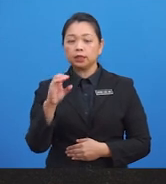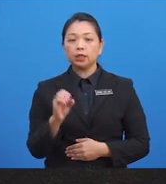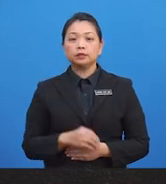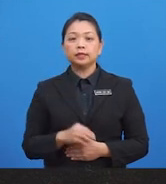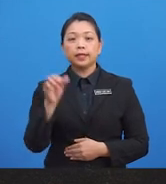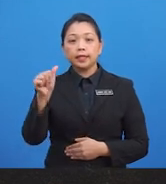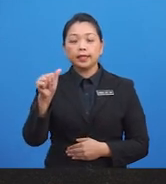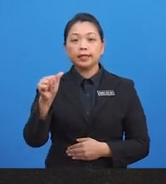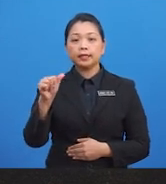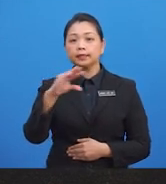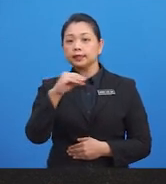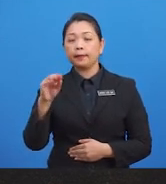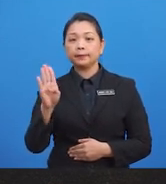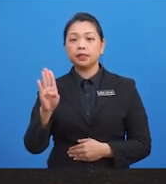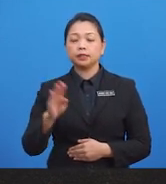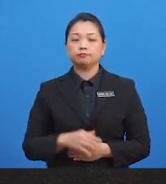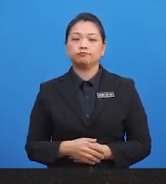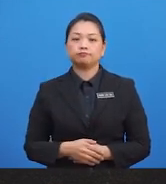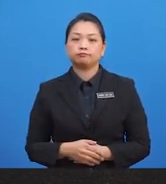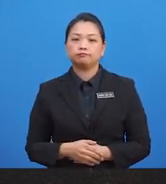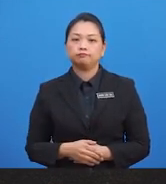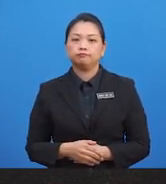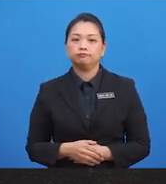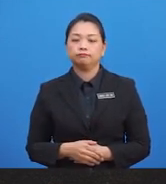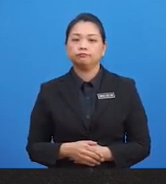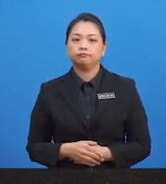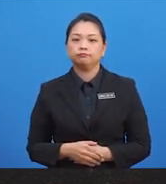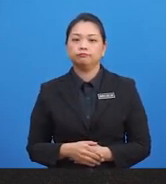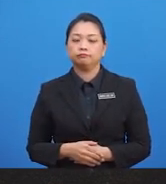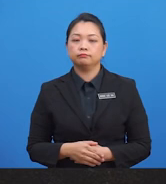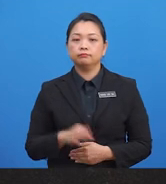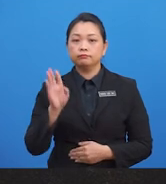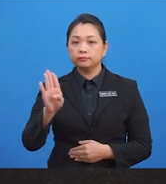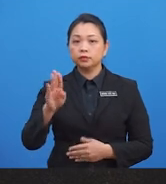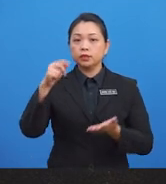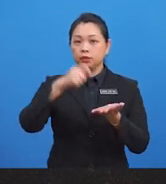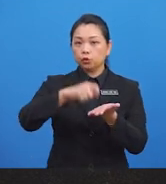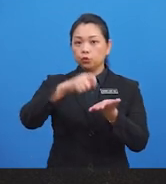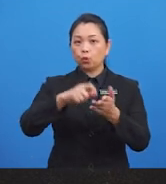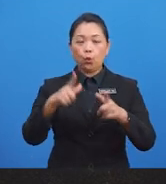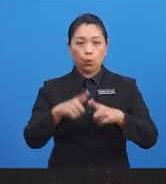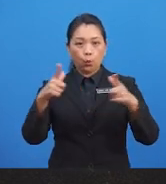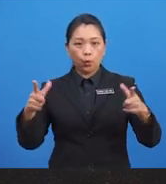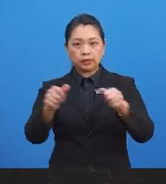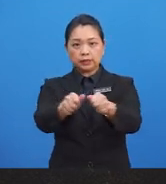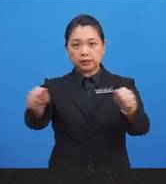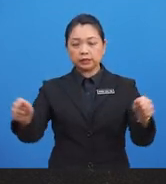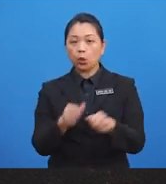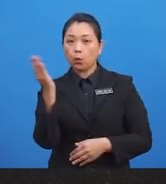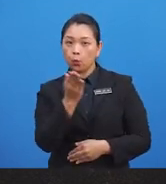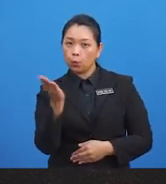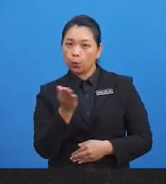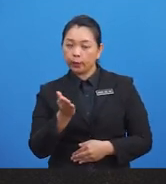B, hitung luas rantau lorek yang dibatasi oleh lengkung Y sama